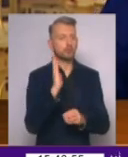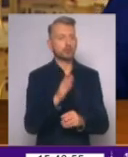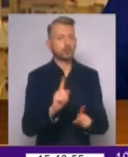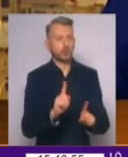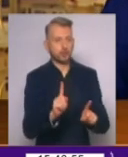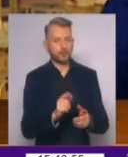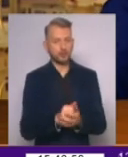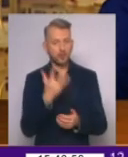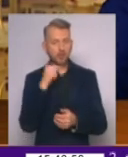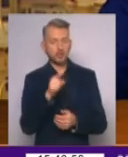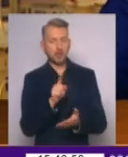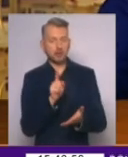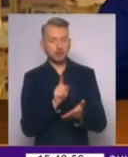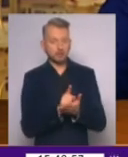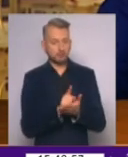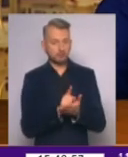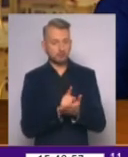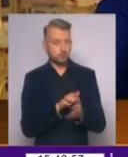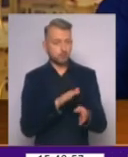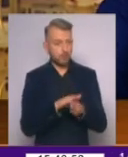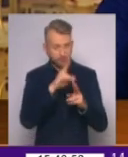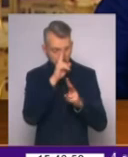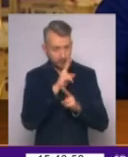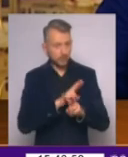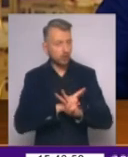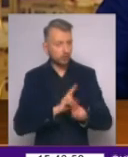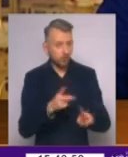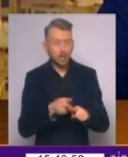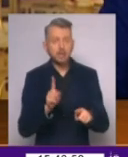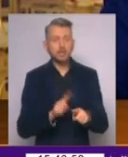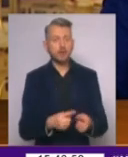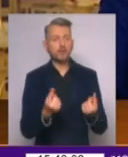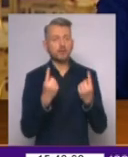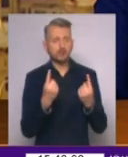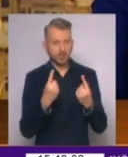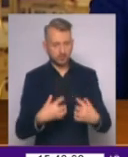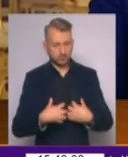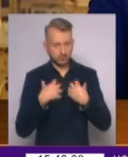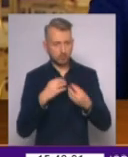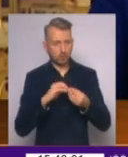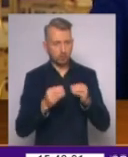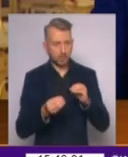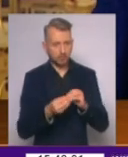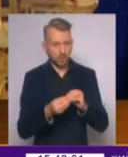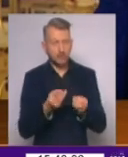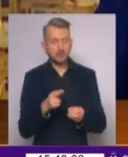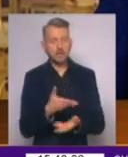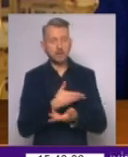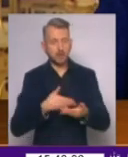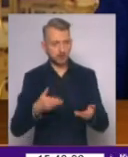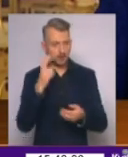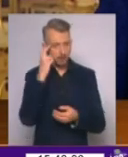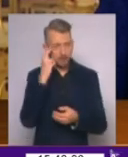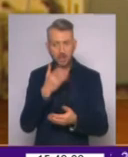ти дати? Коли ти маєш піти в повну невідомість? Ніхто. І тому це величезна і кричущася проблема, власне, для нас, для Києва. Тобто